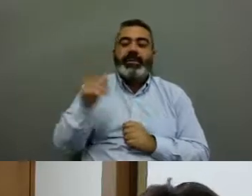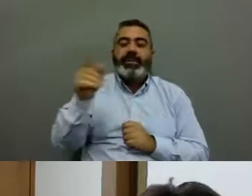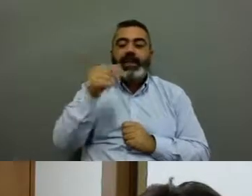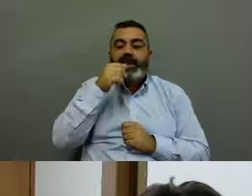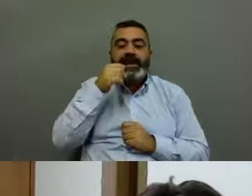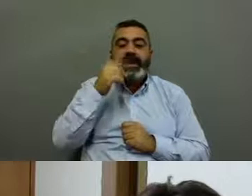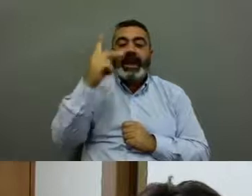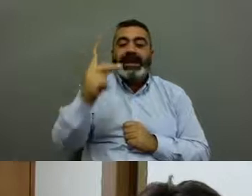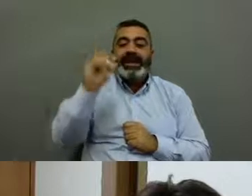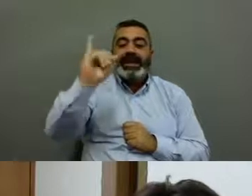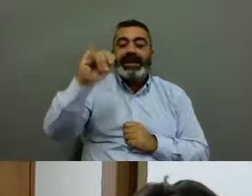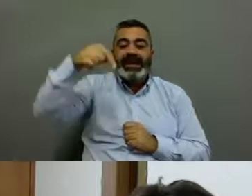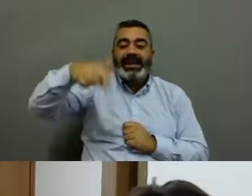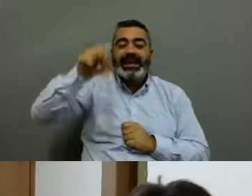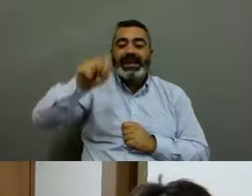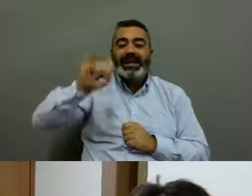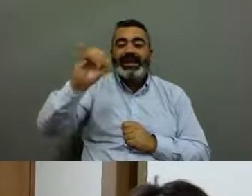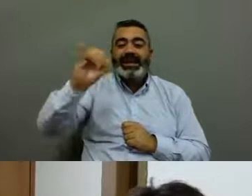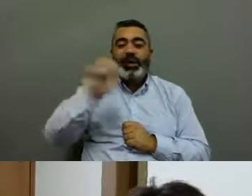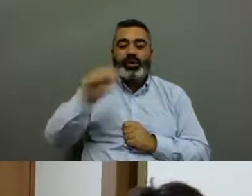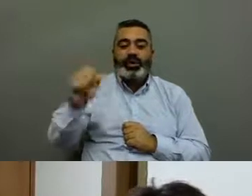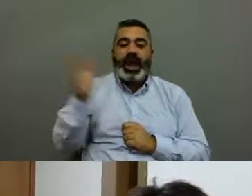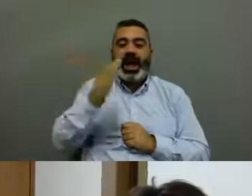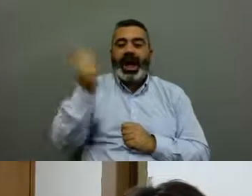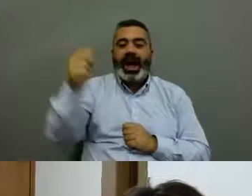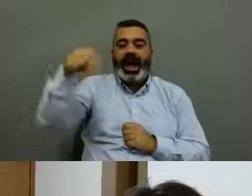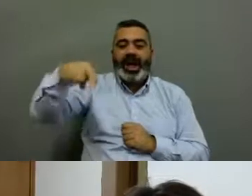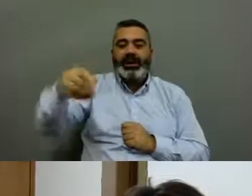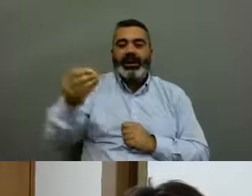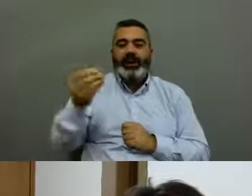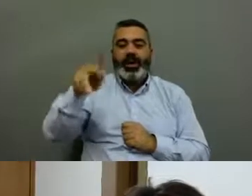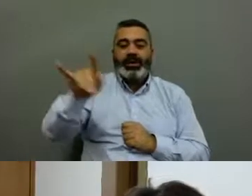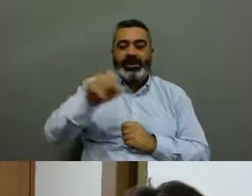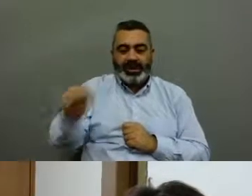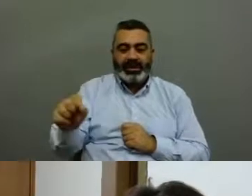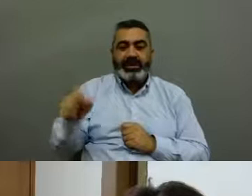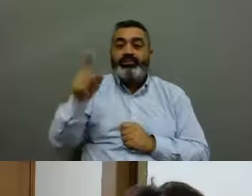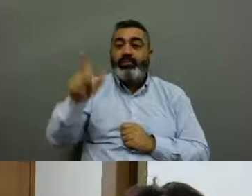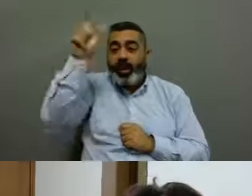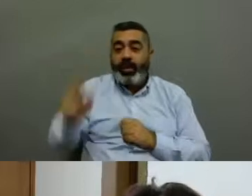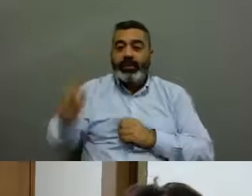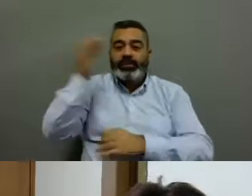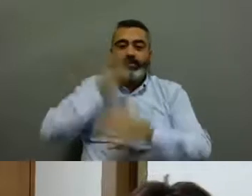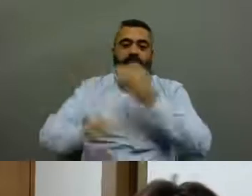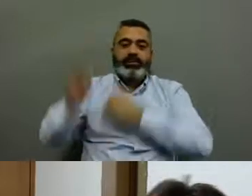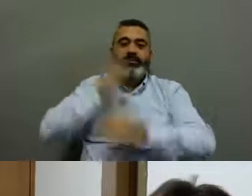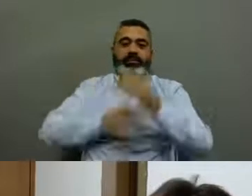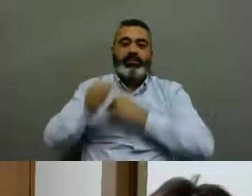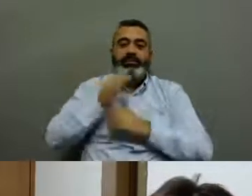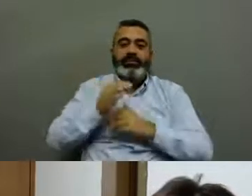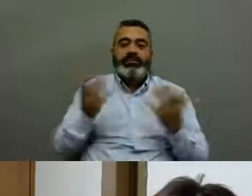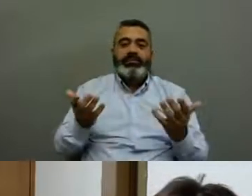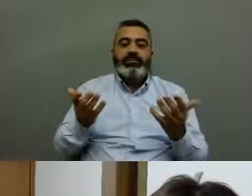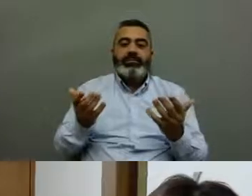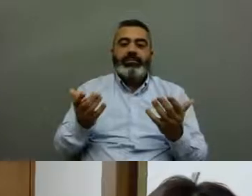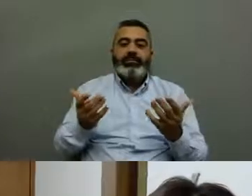κύριο Κίτσιο, στον Αντώνη Κίτσιο, να μας πει και ο ίδιος την, έτσι